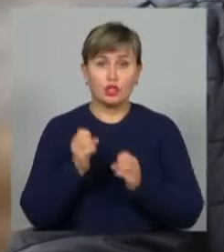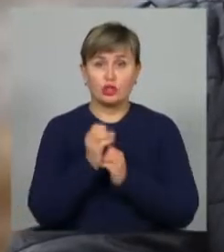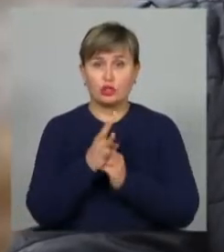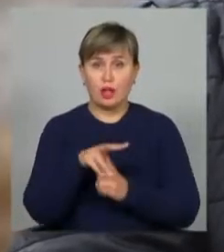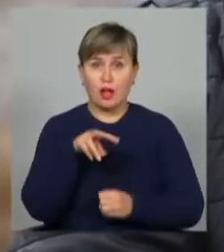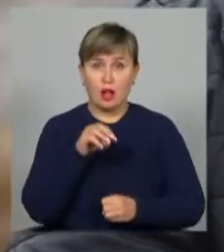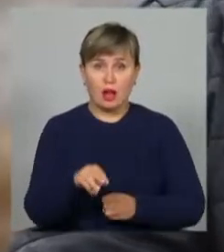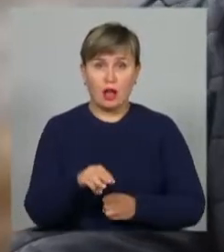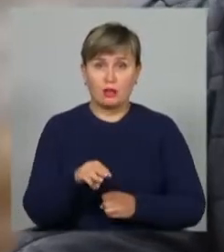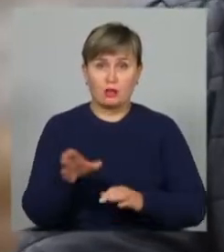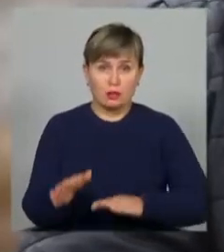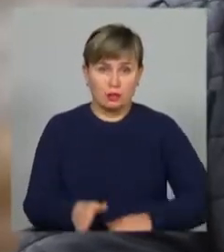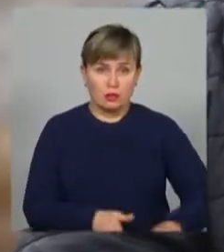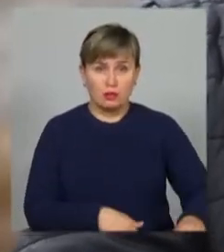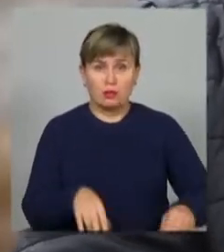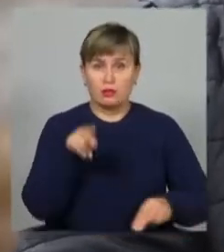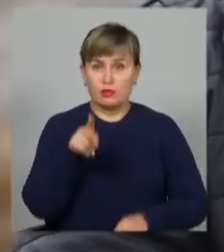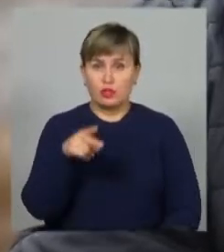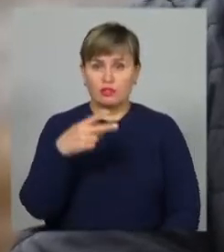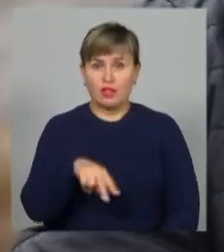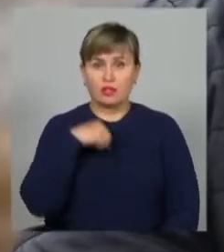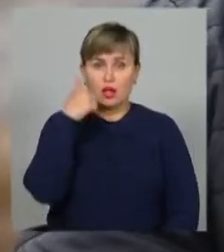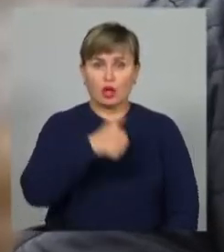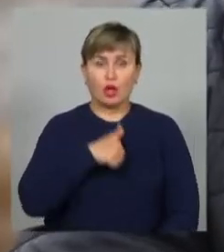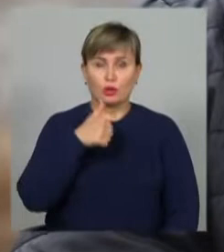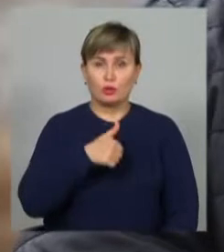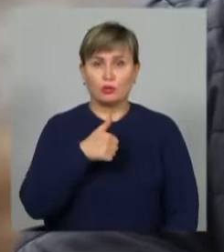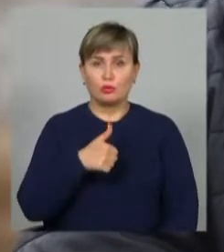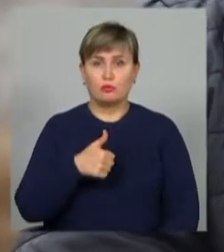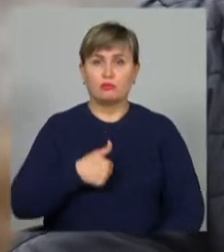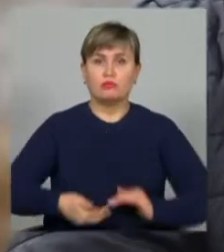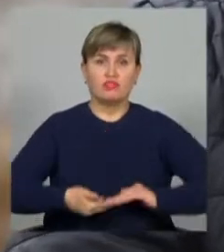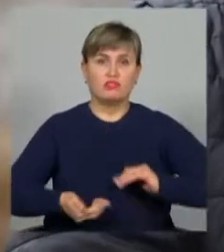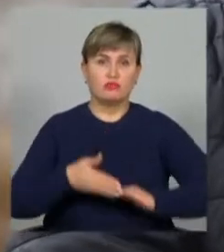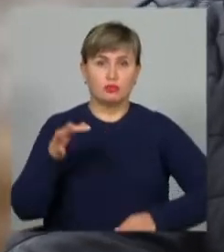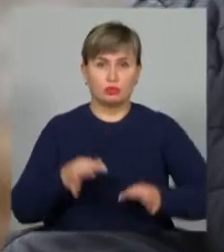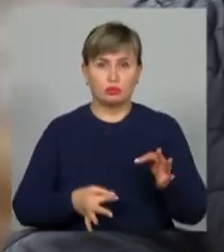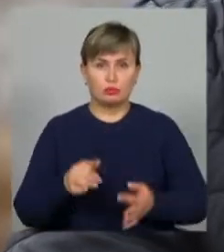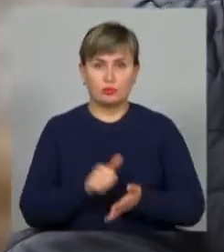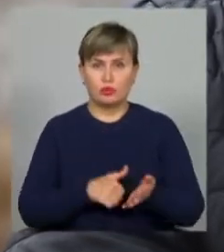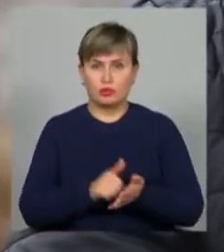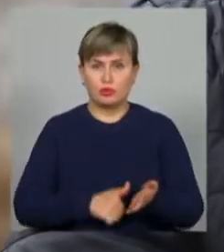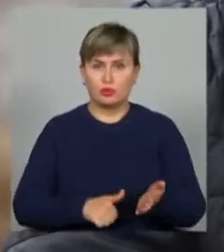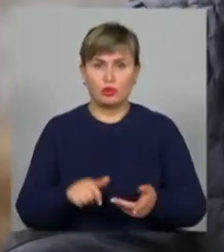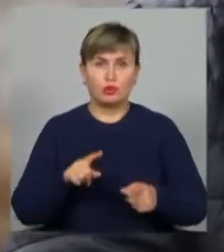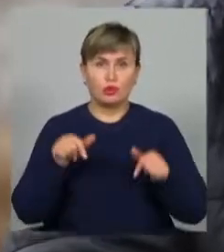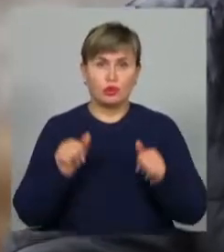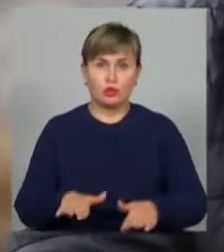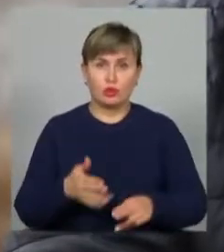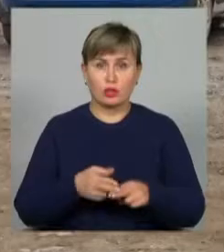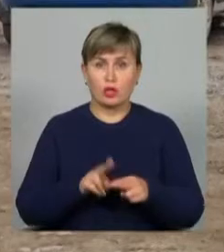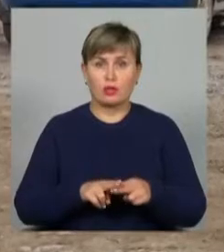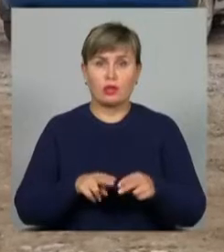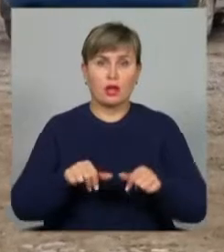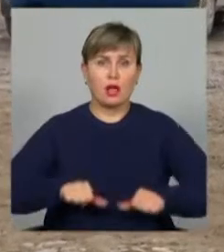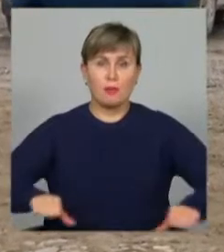лет, значит, вот в 2020 году нас вызывают в суд. Причина: решение легализационной